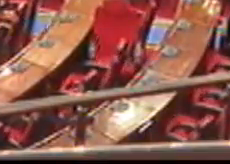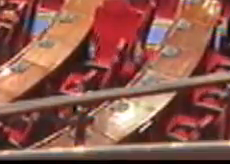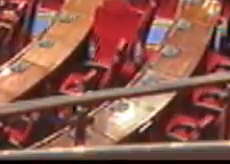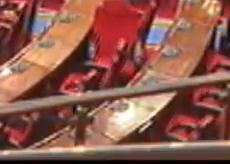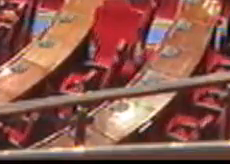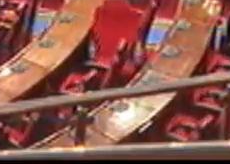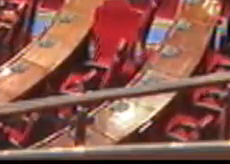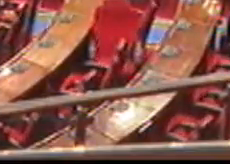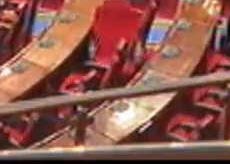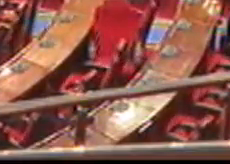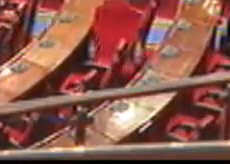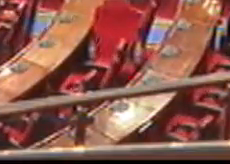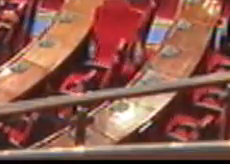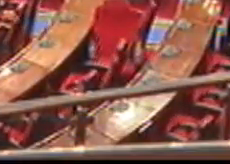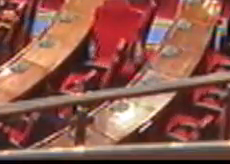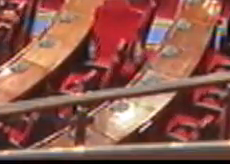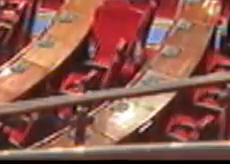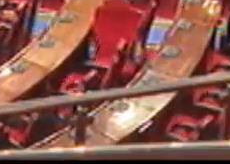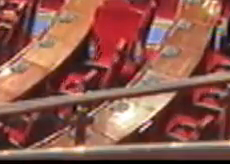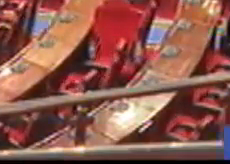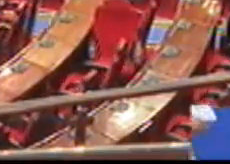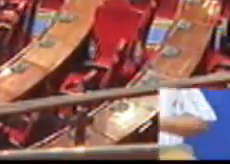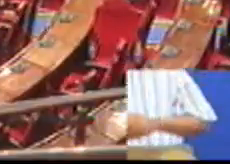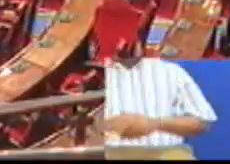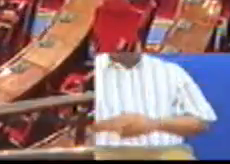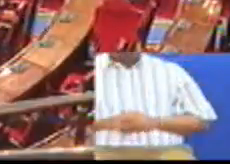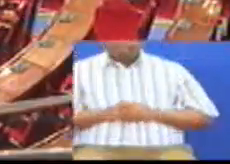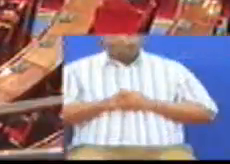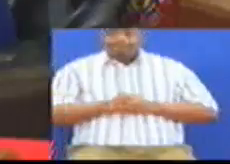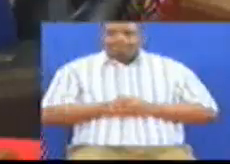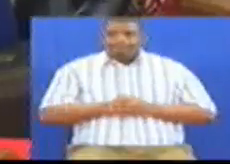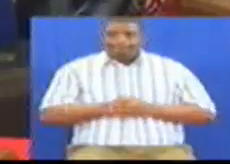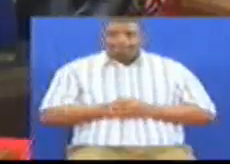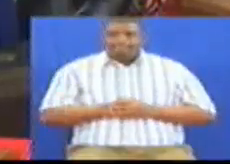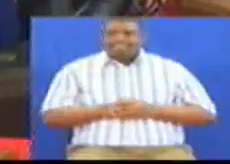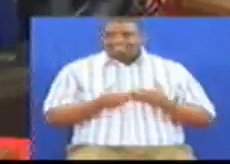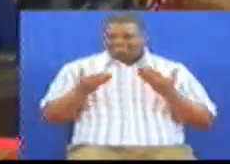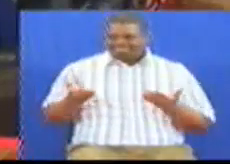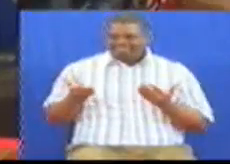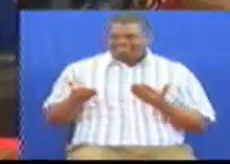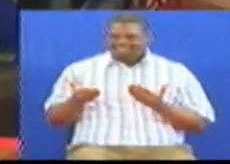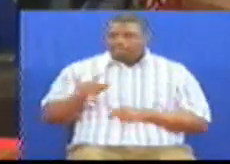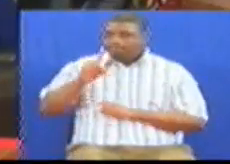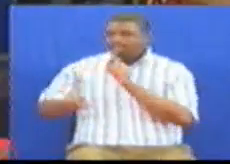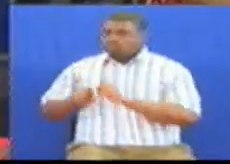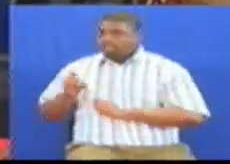Waheshimiwa wabunge, maswali yameulizwa na yatajibiwa kwa maandishi. Katibu.